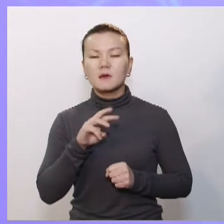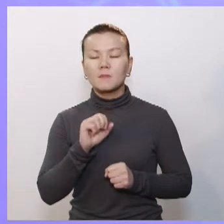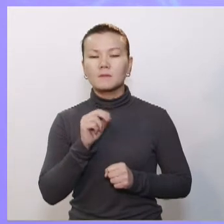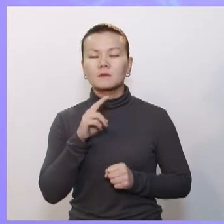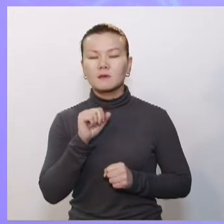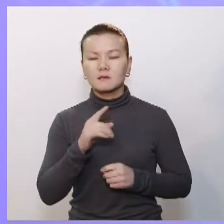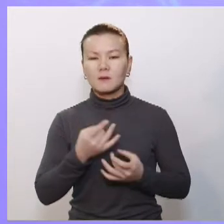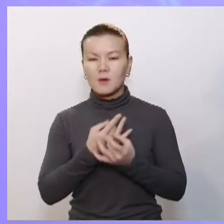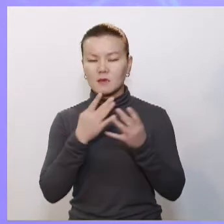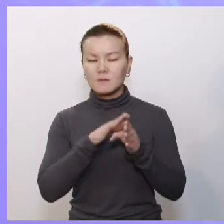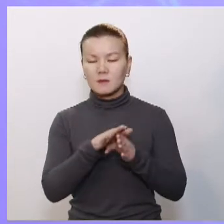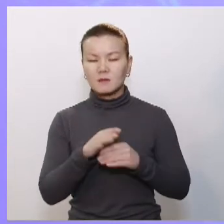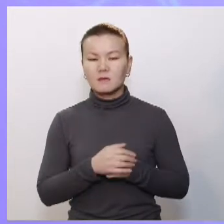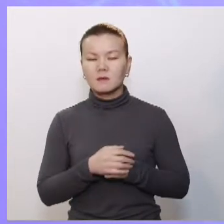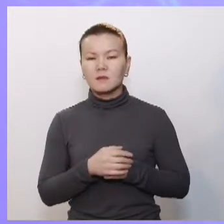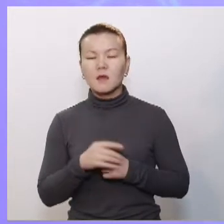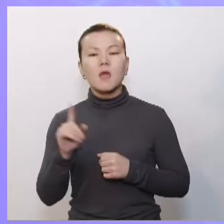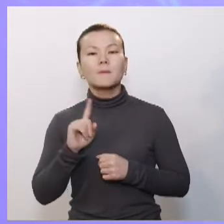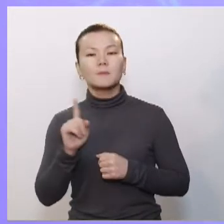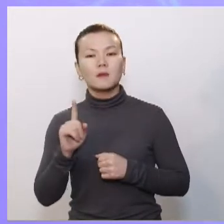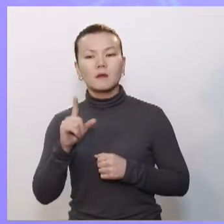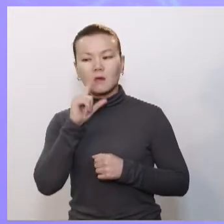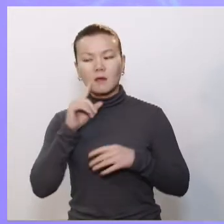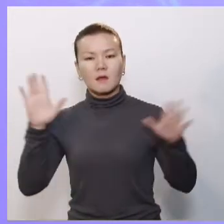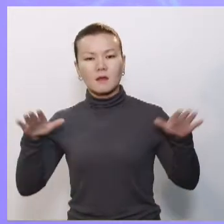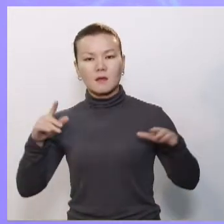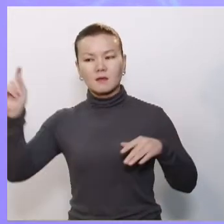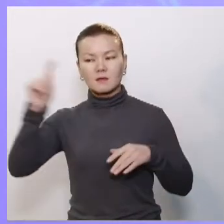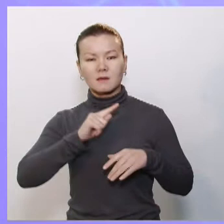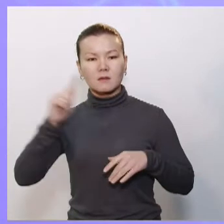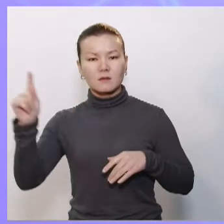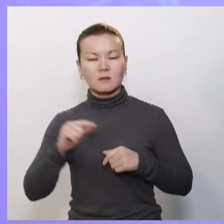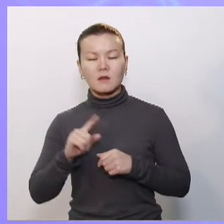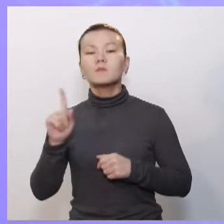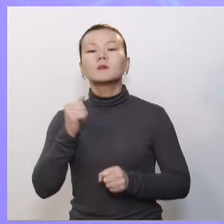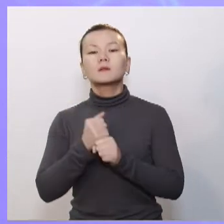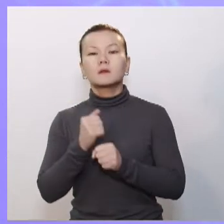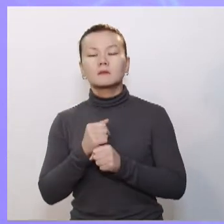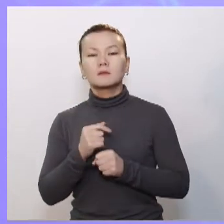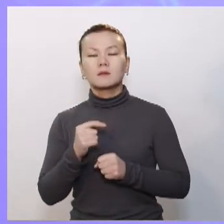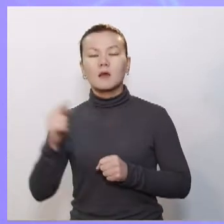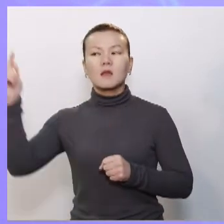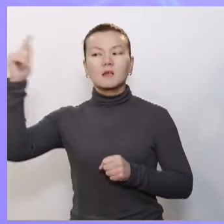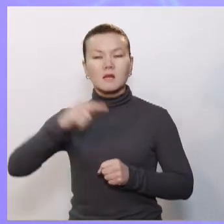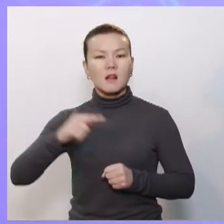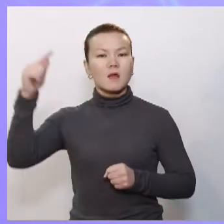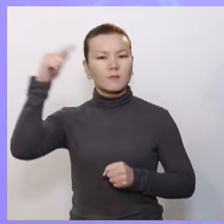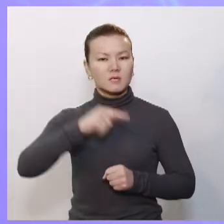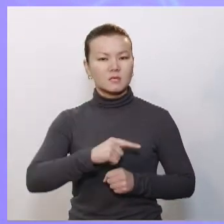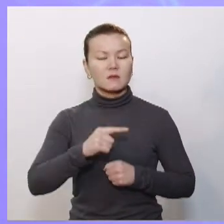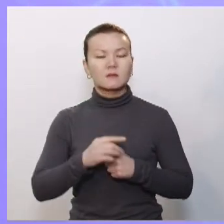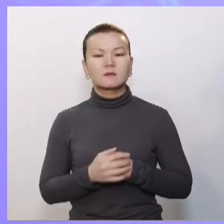Эмне? Келген куш. Эмне кылат? Келе баштайт.